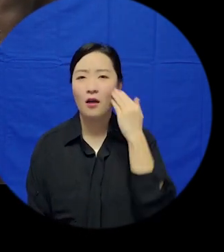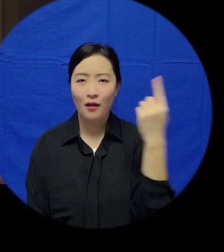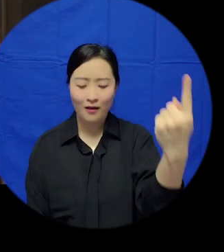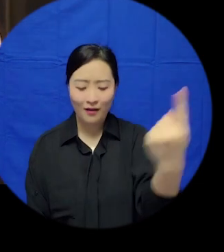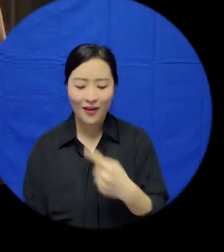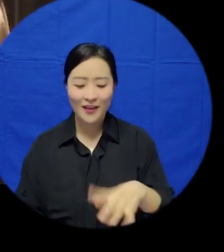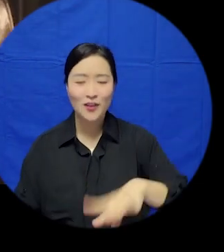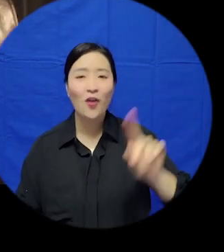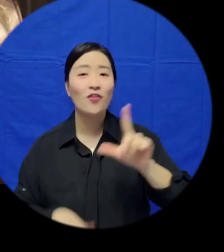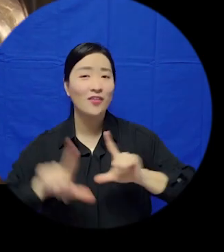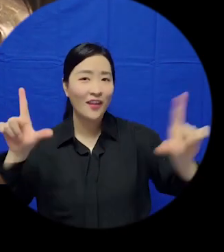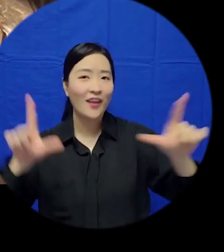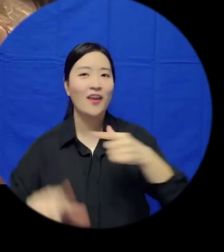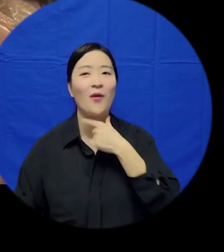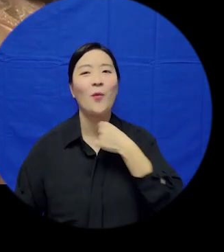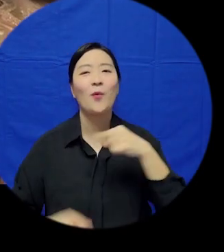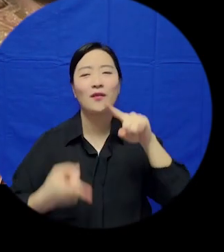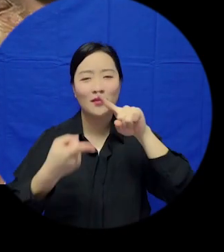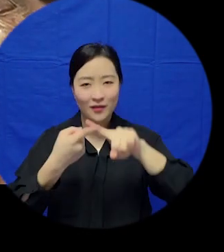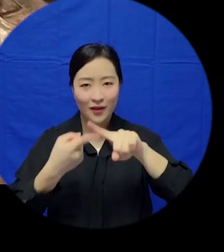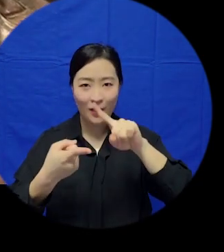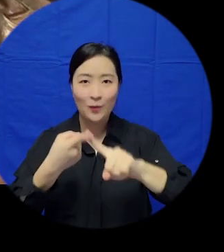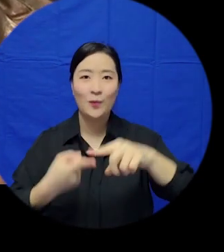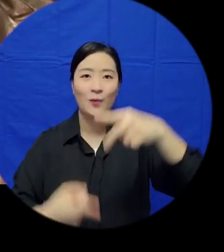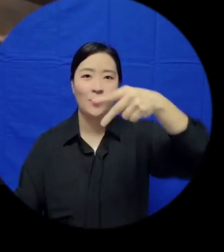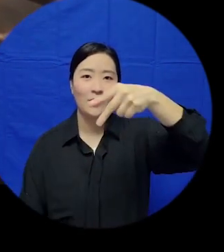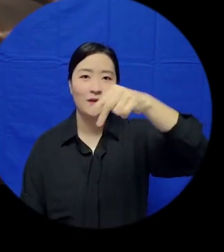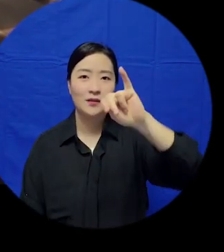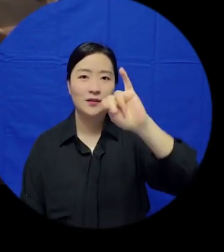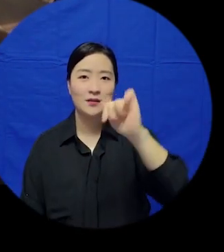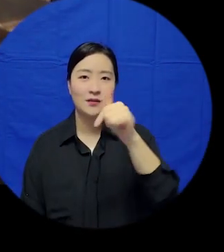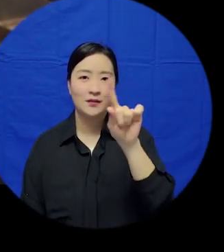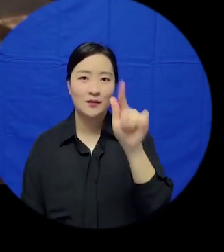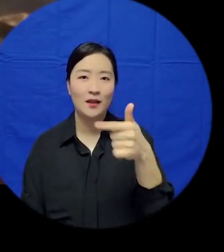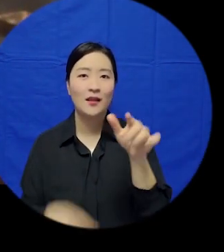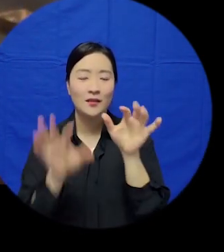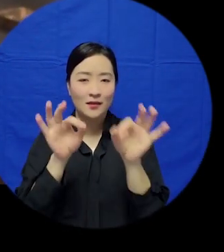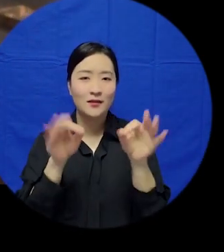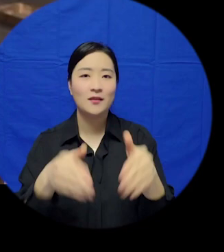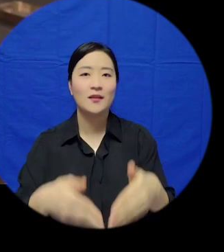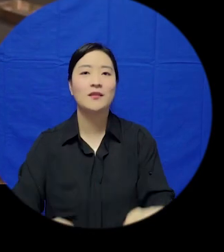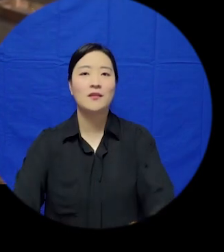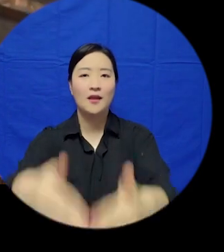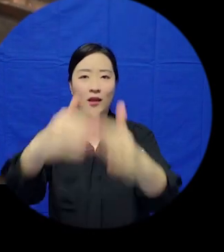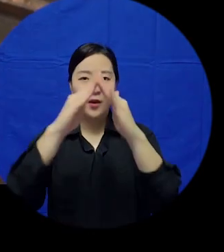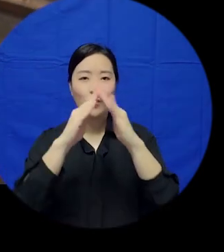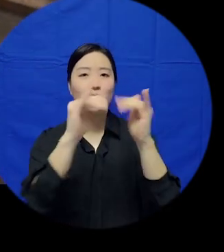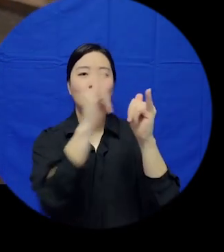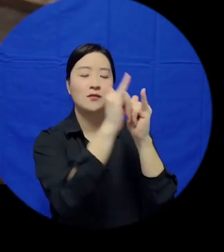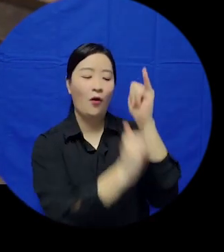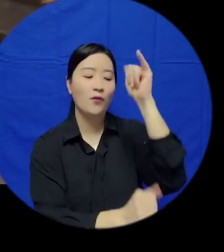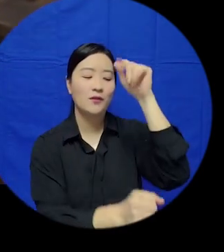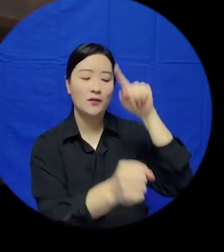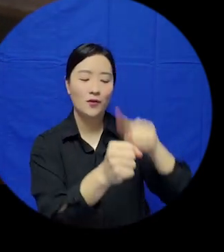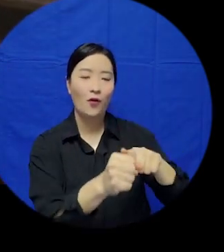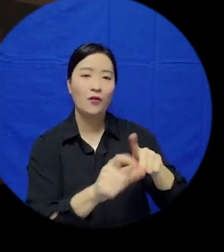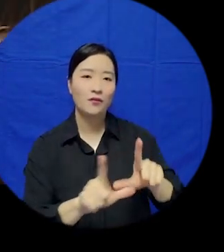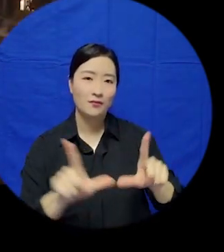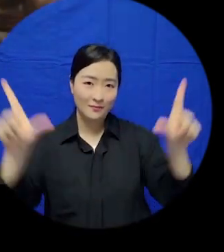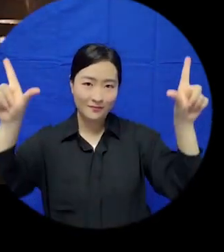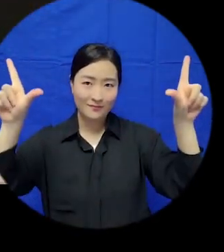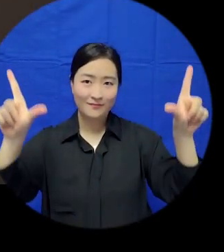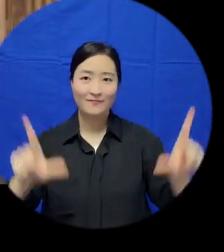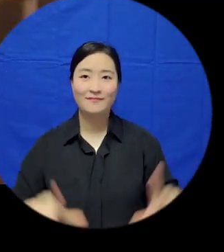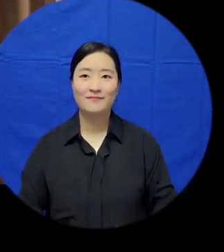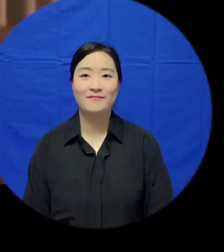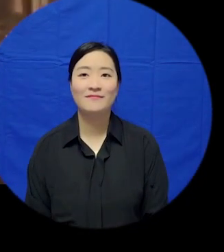바다 한가운데서 품었던 우리의 희망이 절실을 맺은 역사적인 날이었습니다.